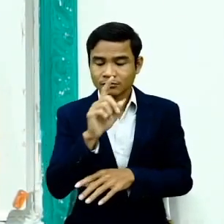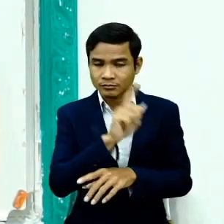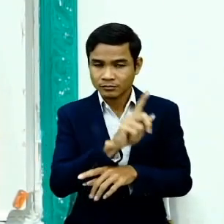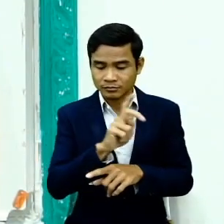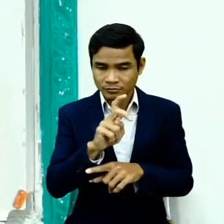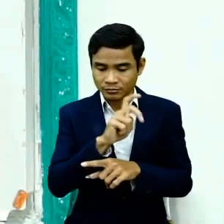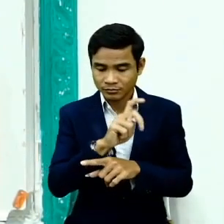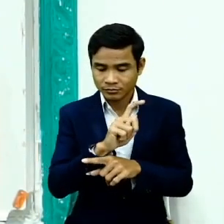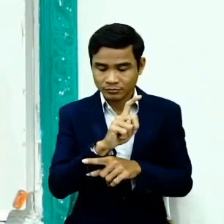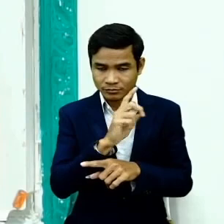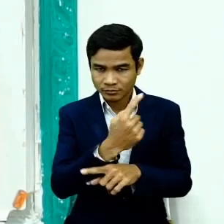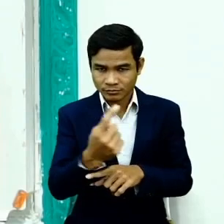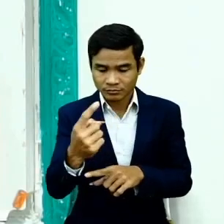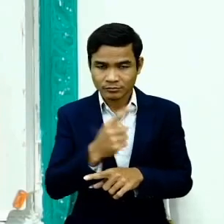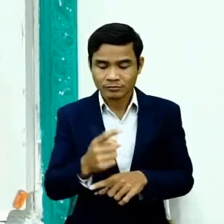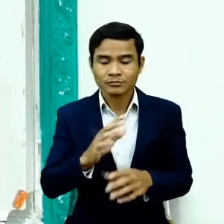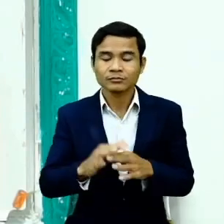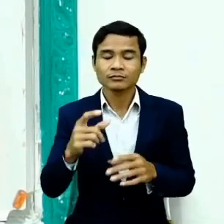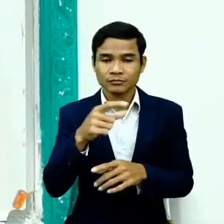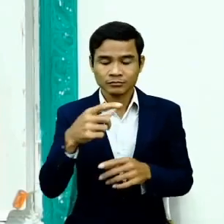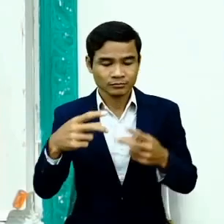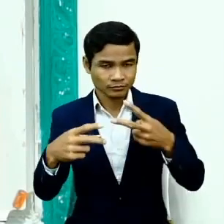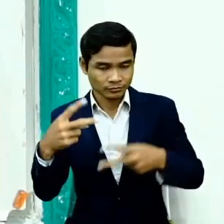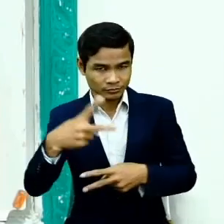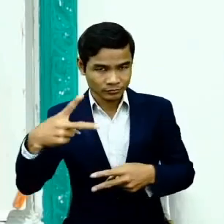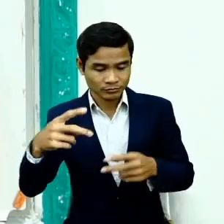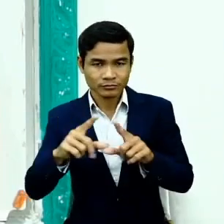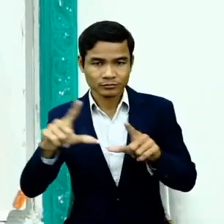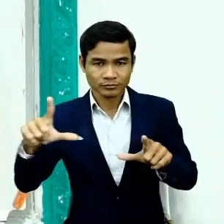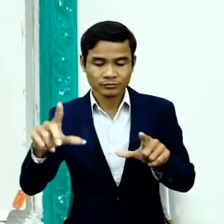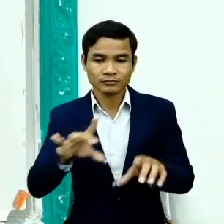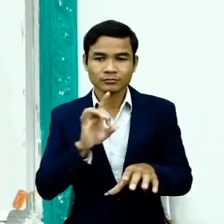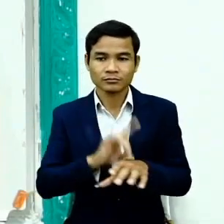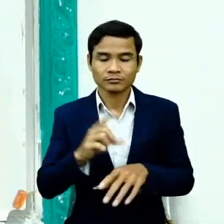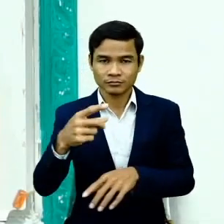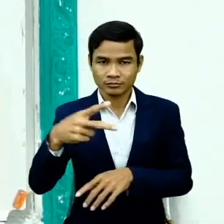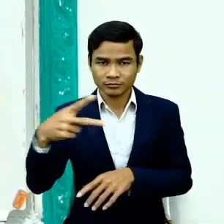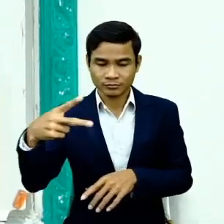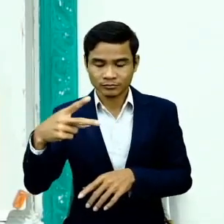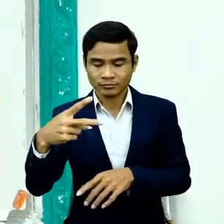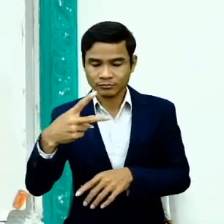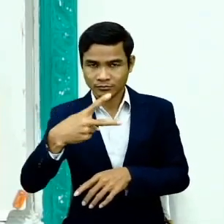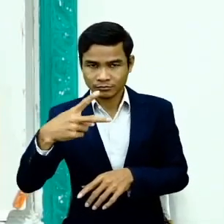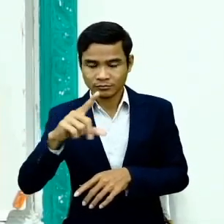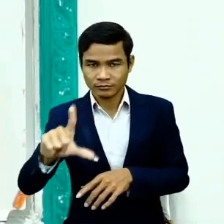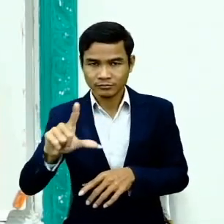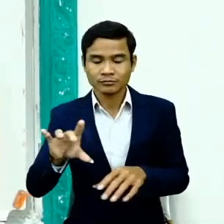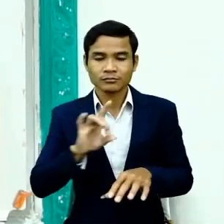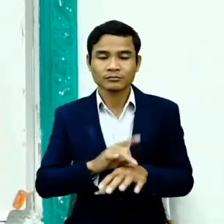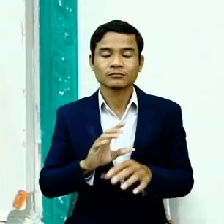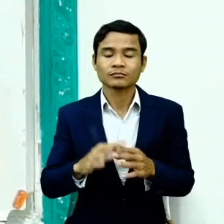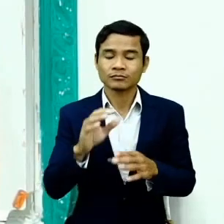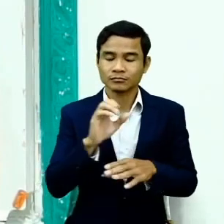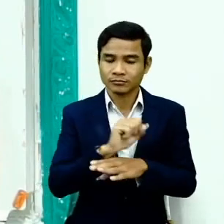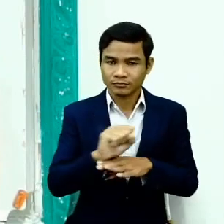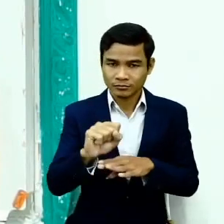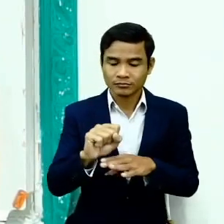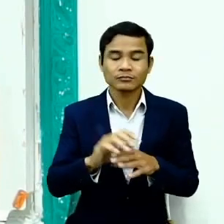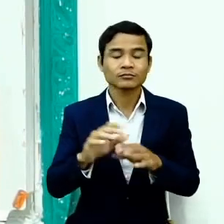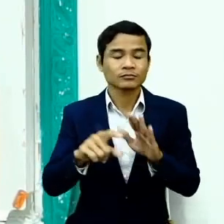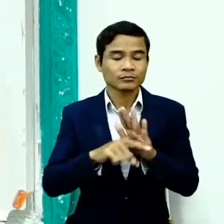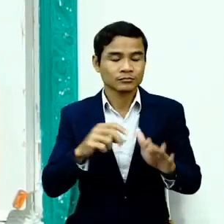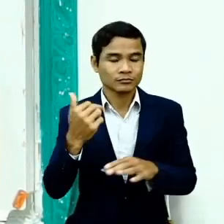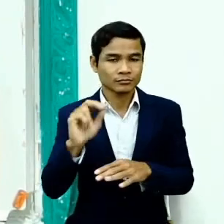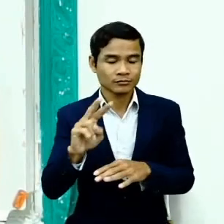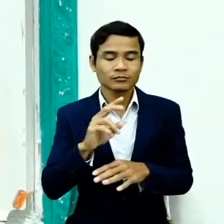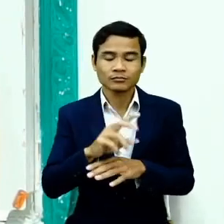tùng thông bằng phọt tới 8 kí tùng ná đại miên tụa đọc chàng kích chuyển kì chàng chắc bật tụa đọc thì pin chứ